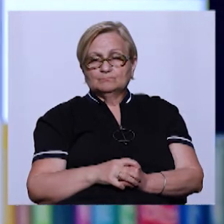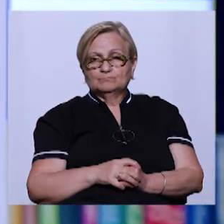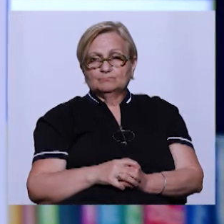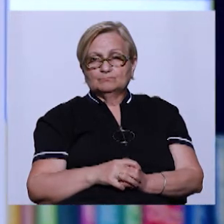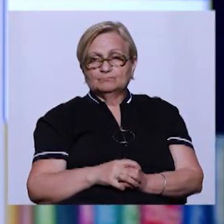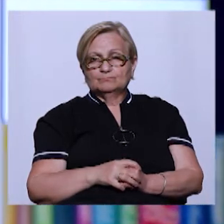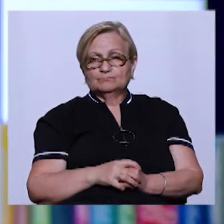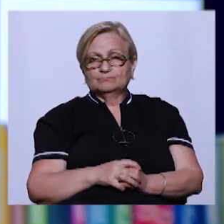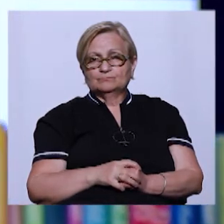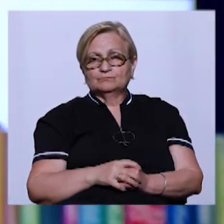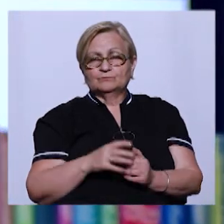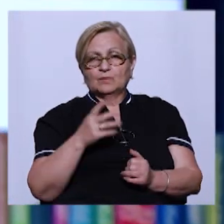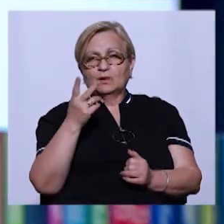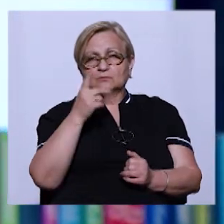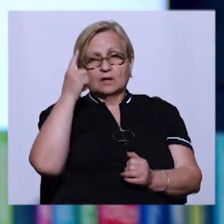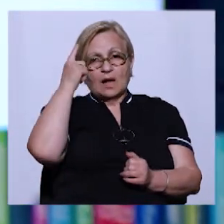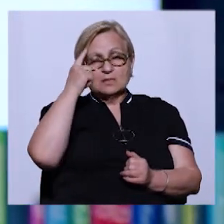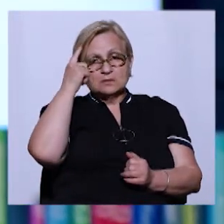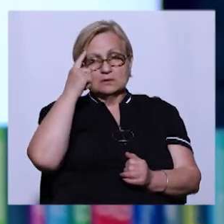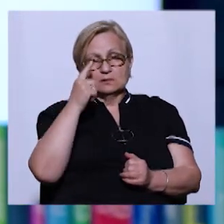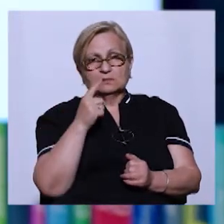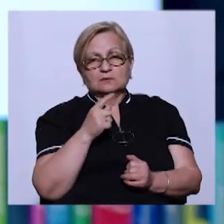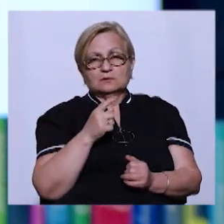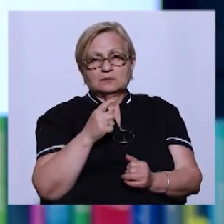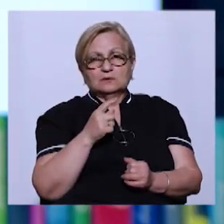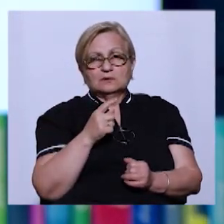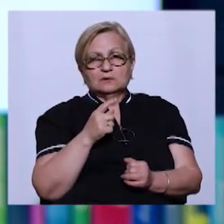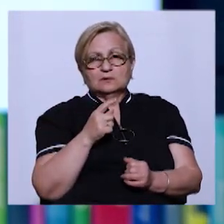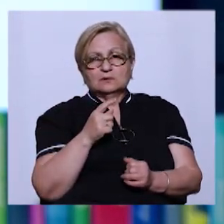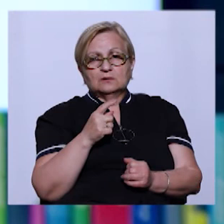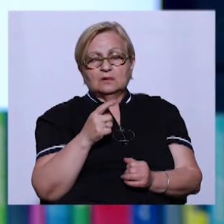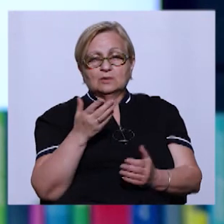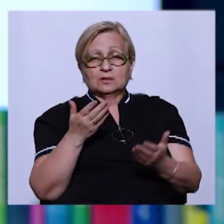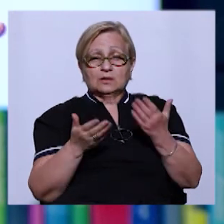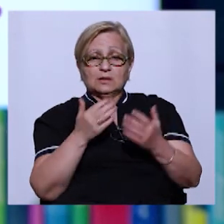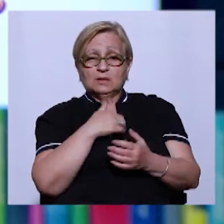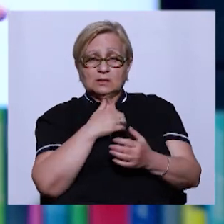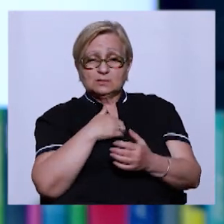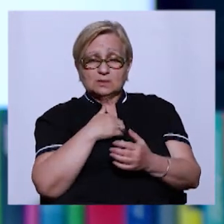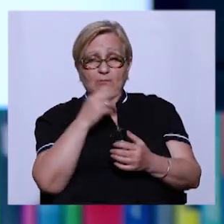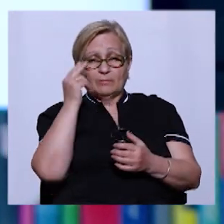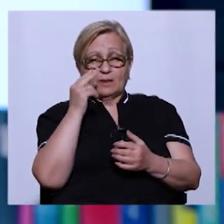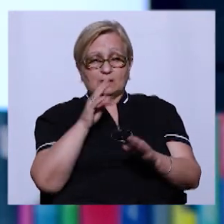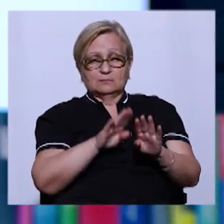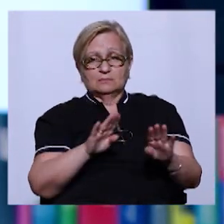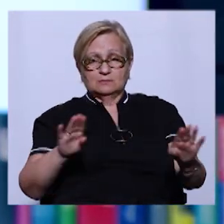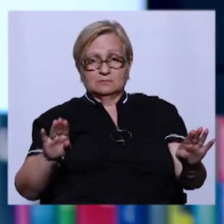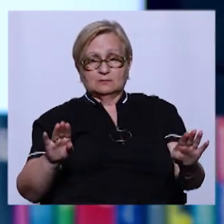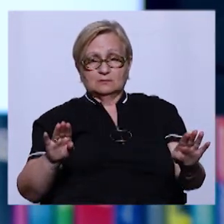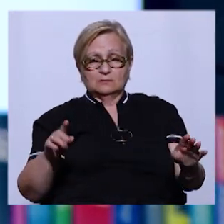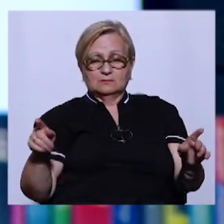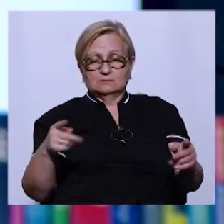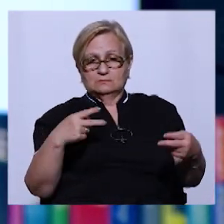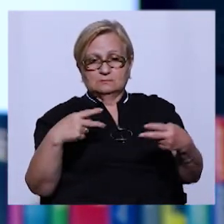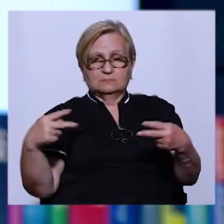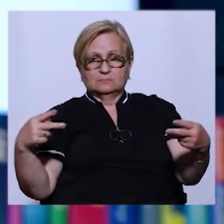კარგი ამოცანა, გაიაზრეთ. თუგნებათ რაღაცა ფანქრები დაყარეთ, გადადეთ, გადმოდეთ და რა არის მნიშვნელოვანი ამ